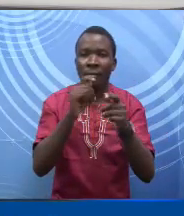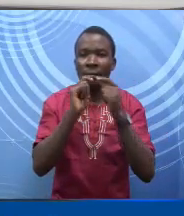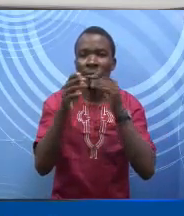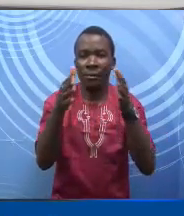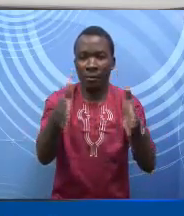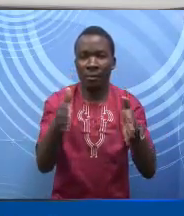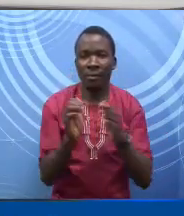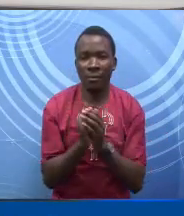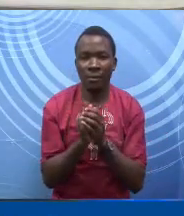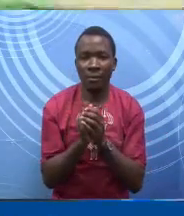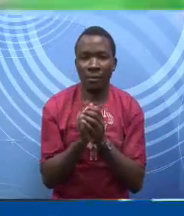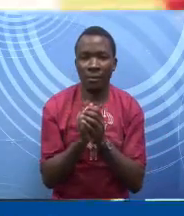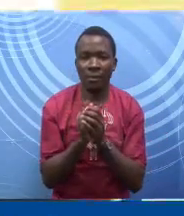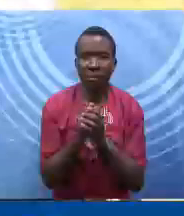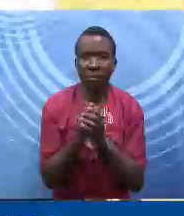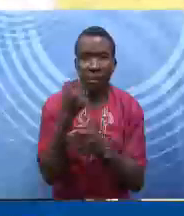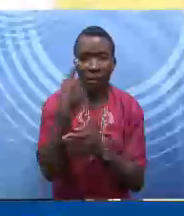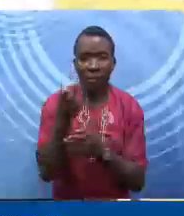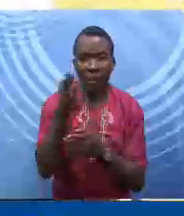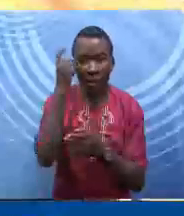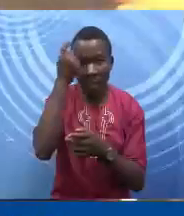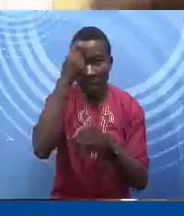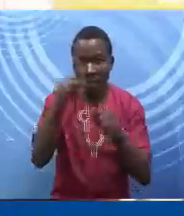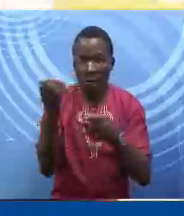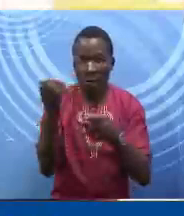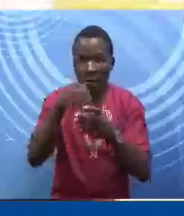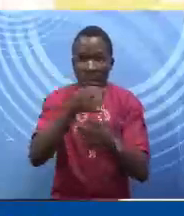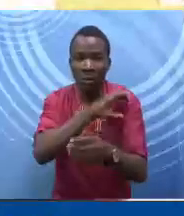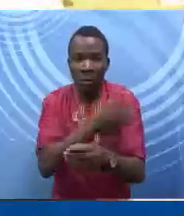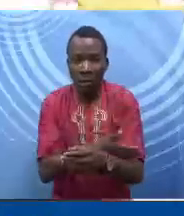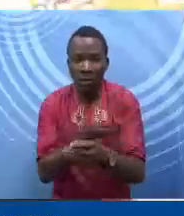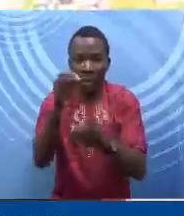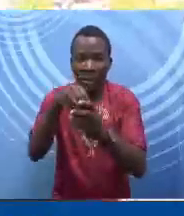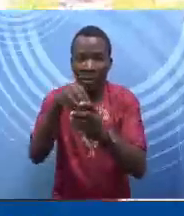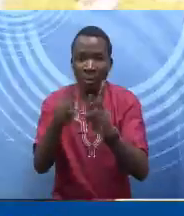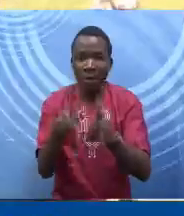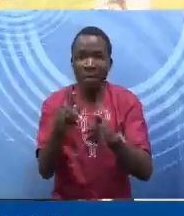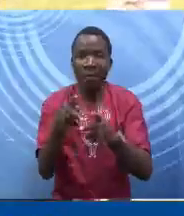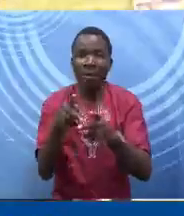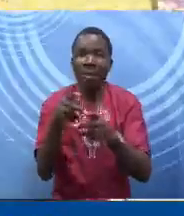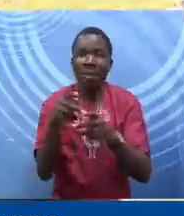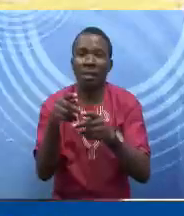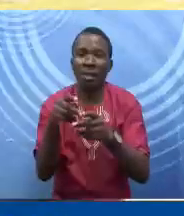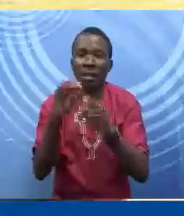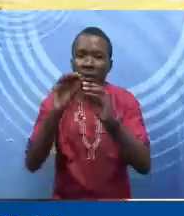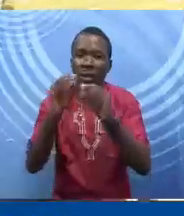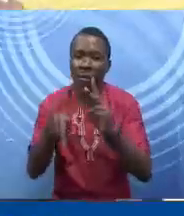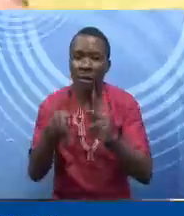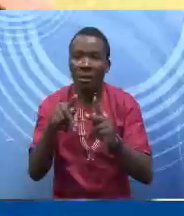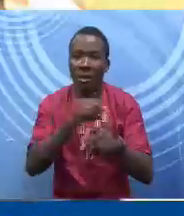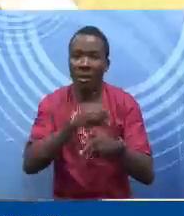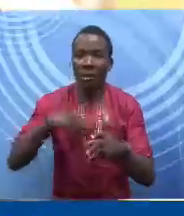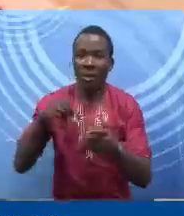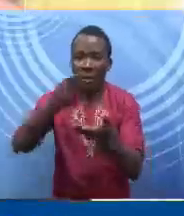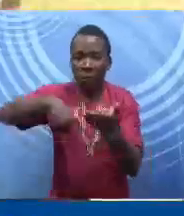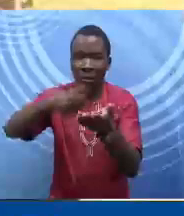Nziza. Ndabona leta yabishyiramo imbaraga bagashyiramo abantu bazajya babwiriza abantu ababyanga bakabaca n'amandira